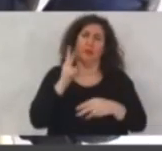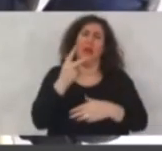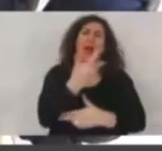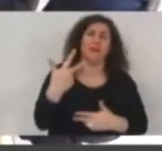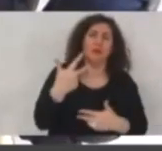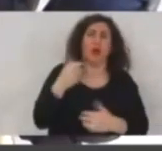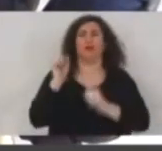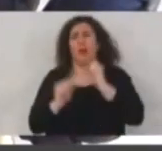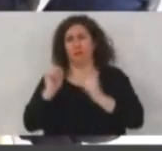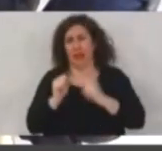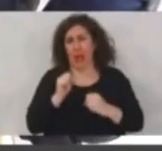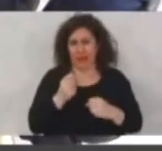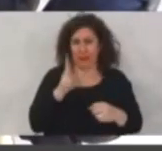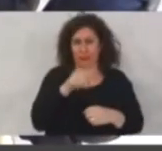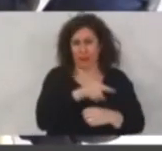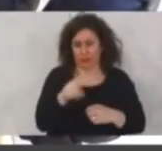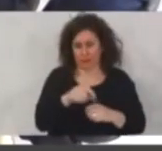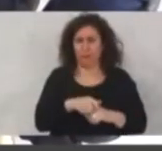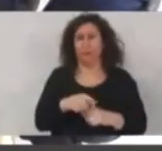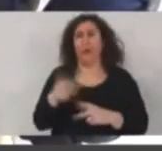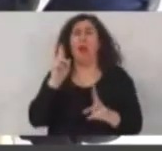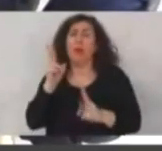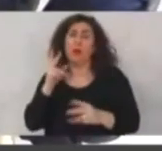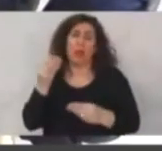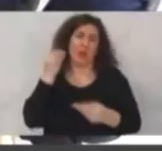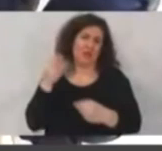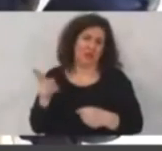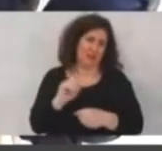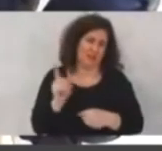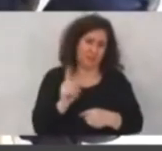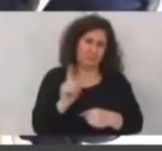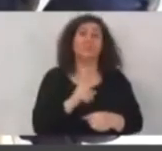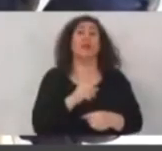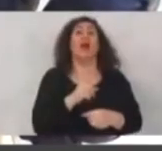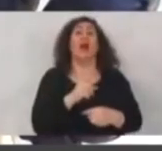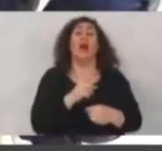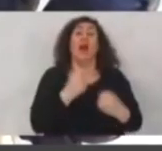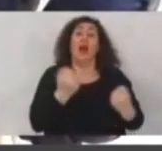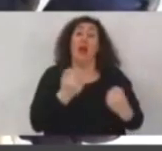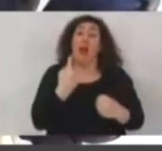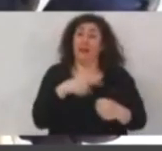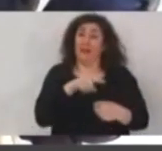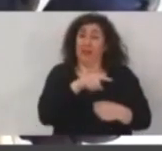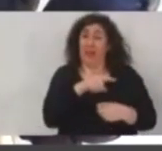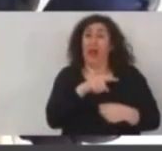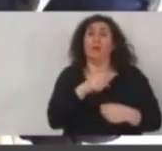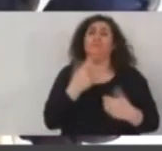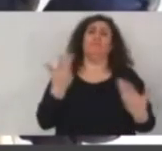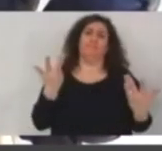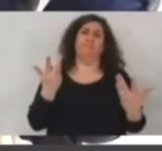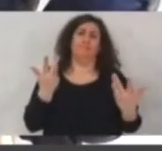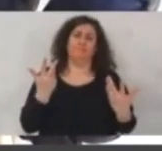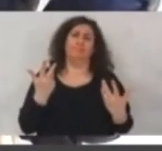ristorazione e bar e non quello dei parrucchieri e degli estetisti, ma parliamo di attività che